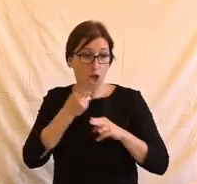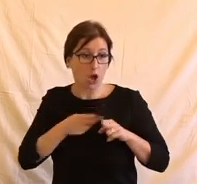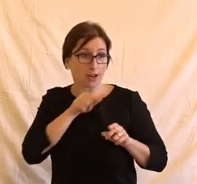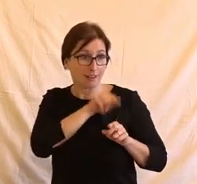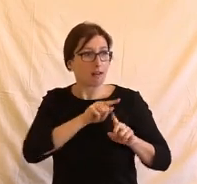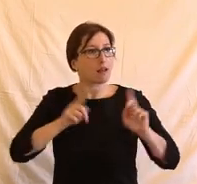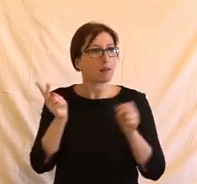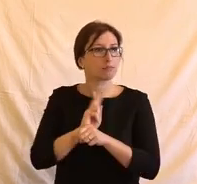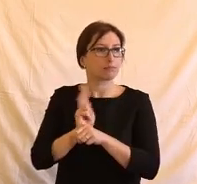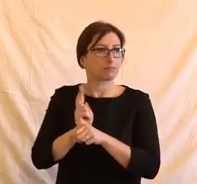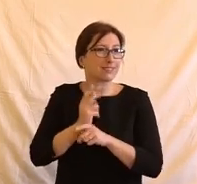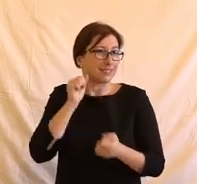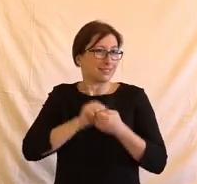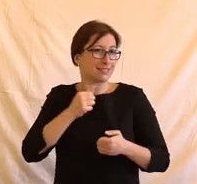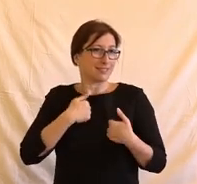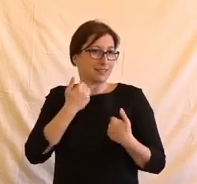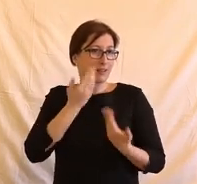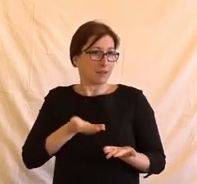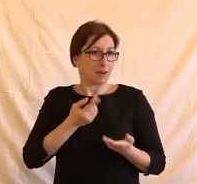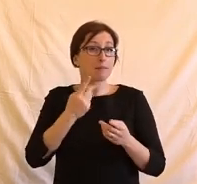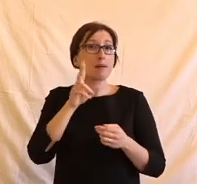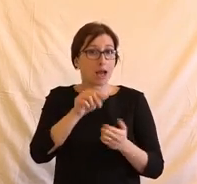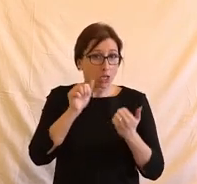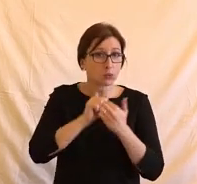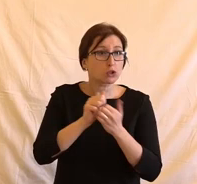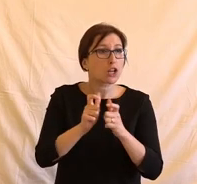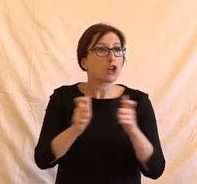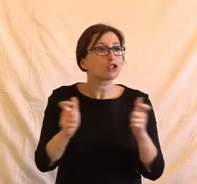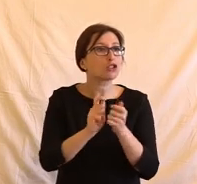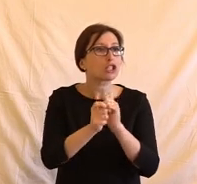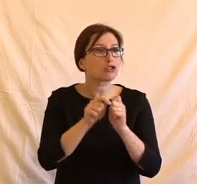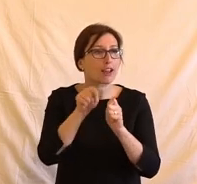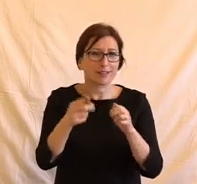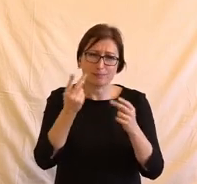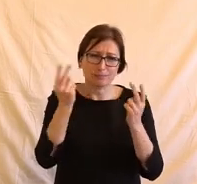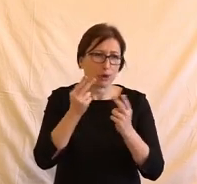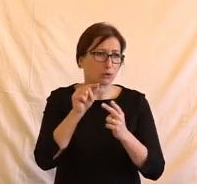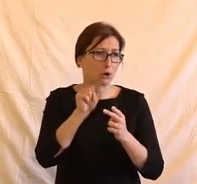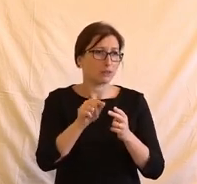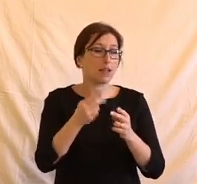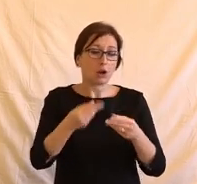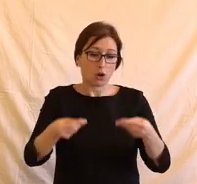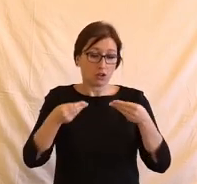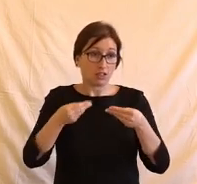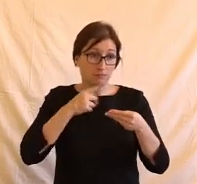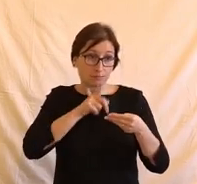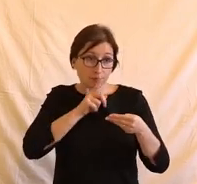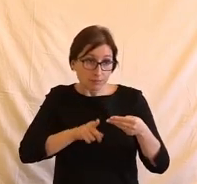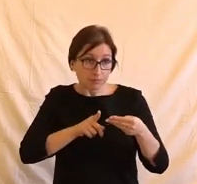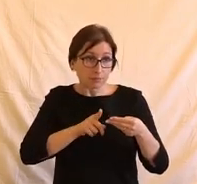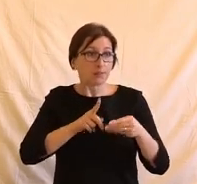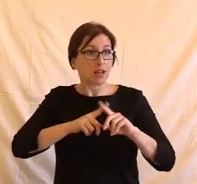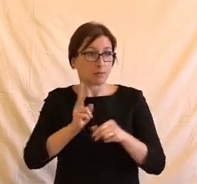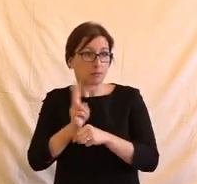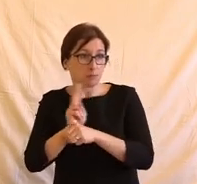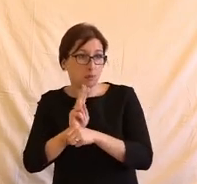nebo padělek. Jestli máte nějakou zkušenost s šeky, tak to je ten samý případ. Prostě nemůžete vědět, jestli ten šek, který